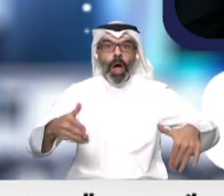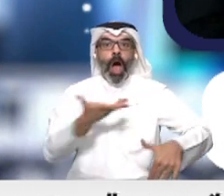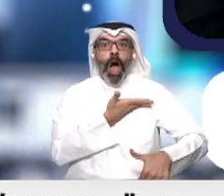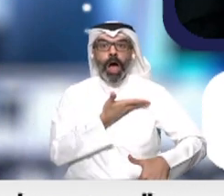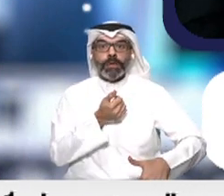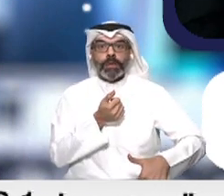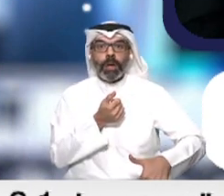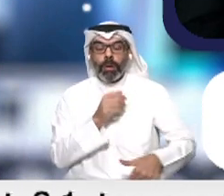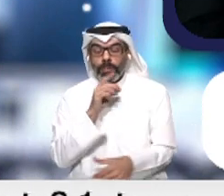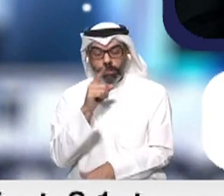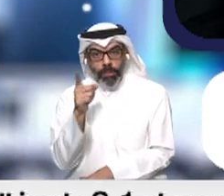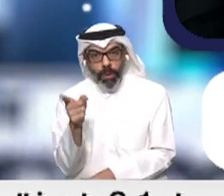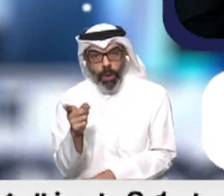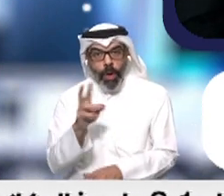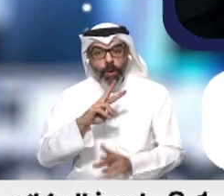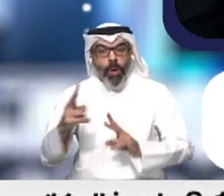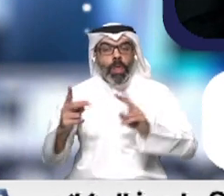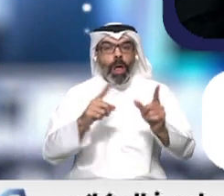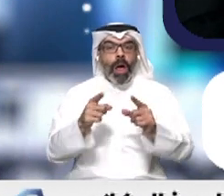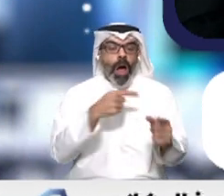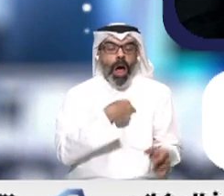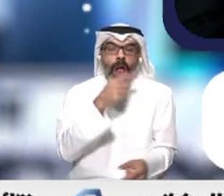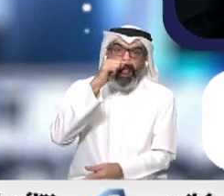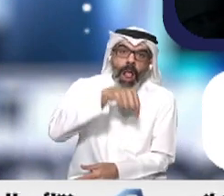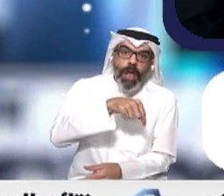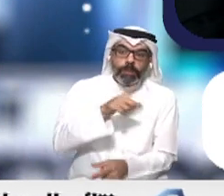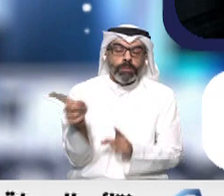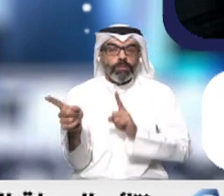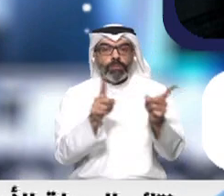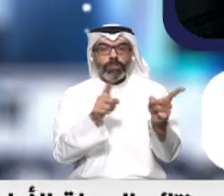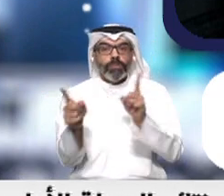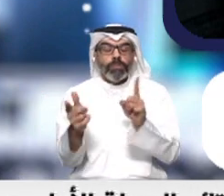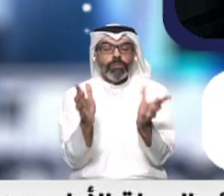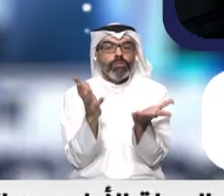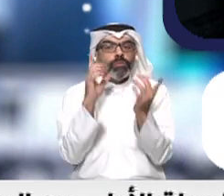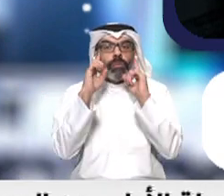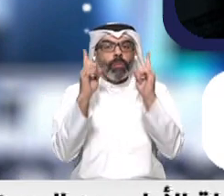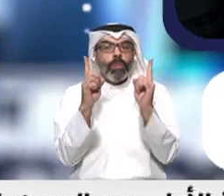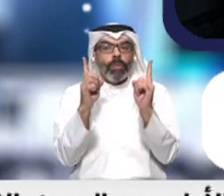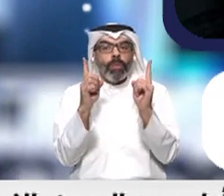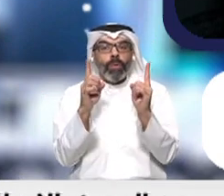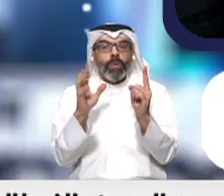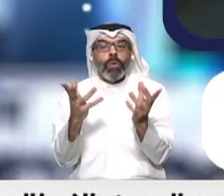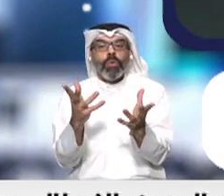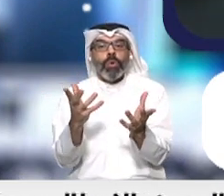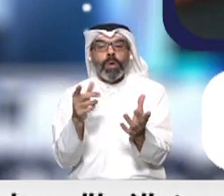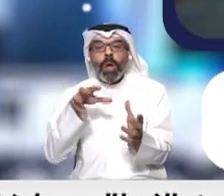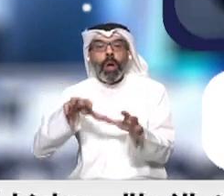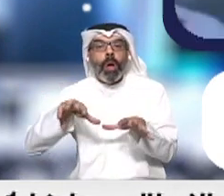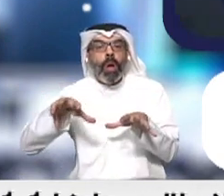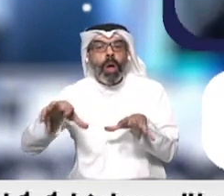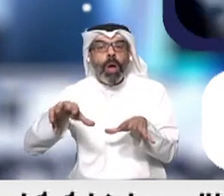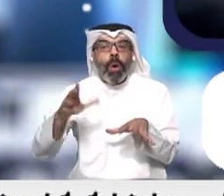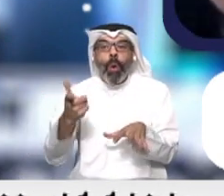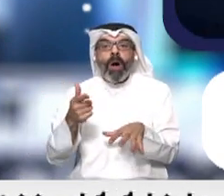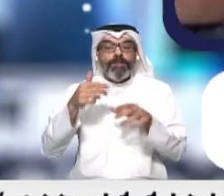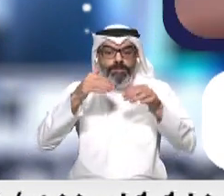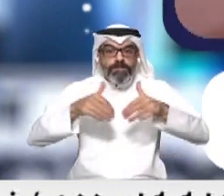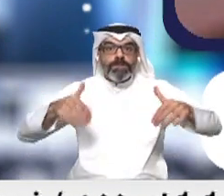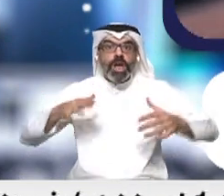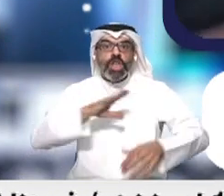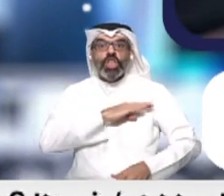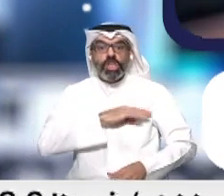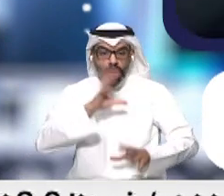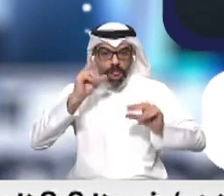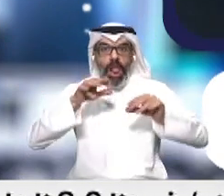خاصة يعني معبر فيلادلفيا وأيضا معبر ممر فيلادلفيا ومعبر رفح. لكن بالتأكيد